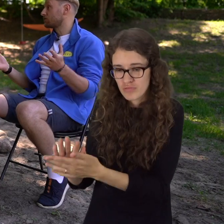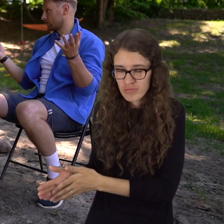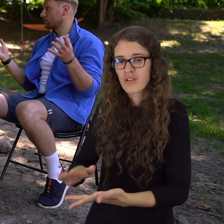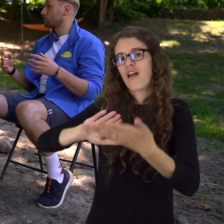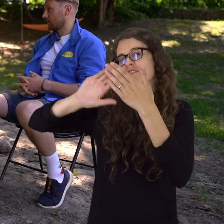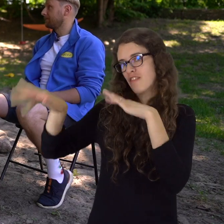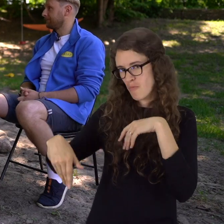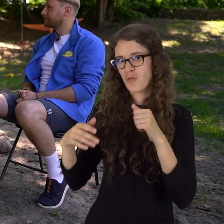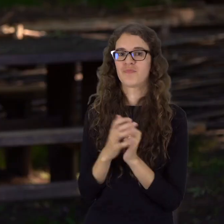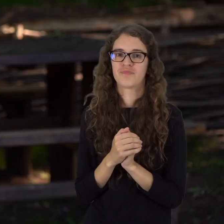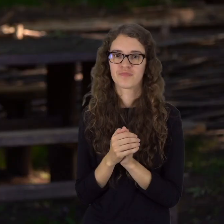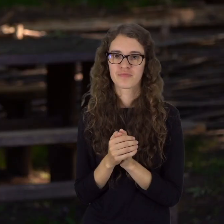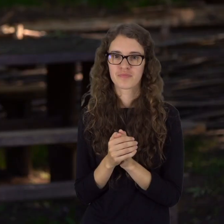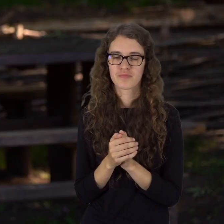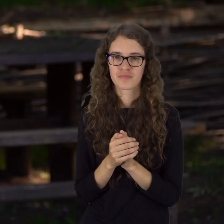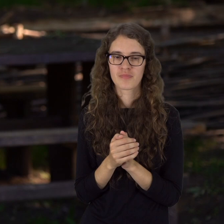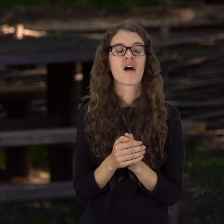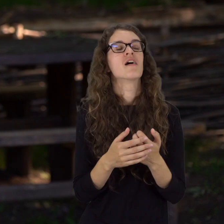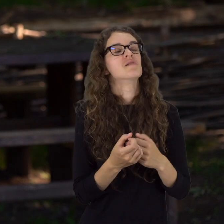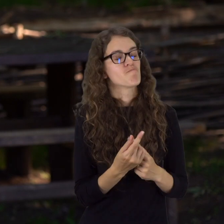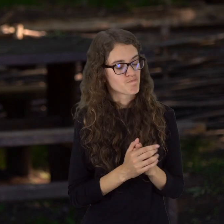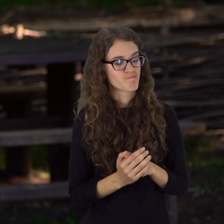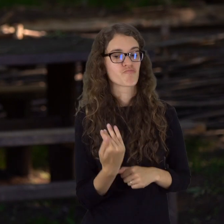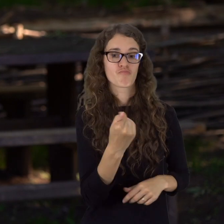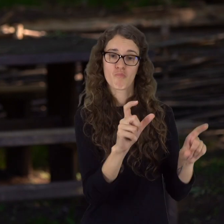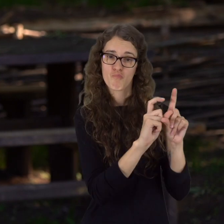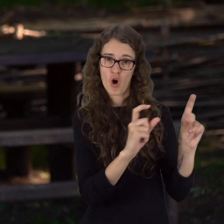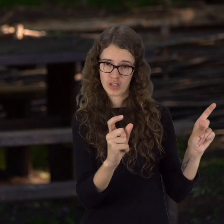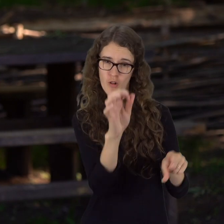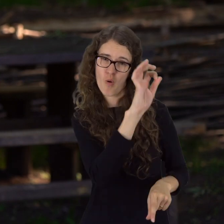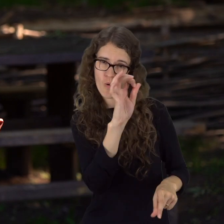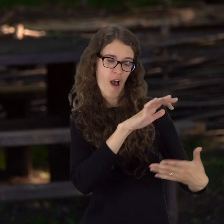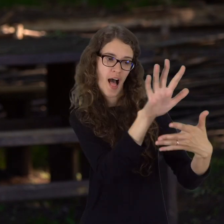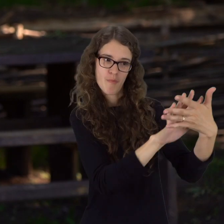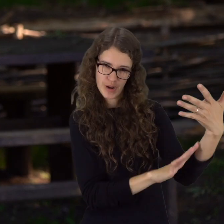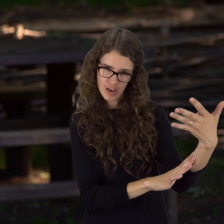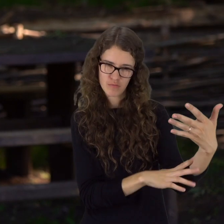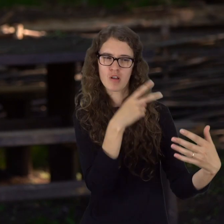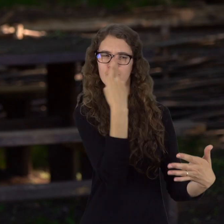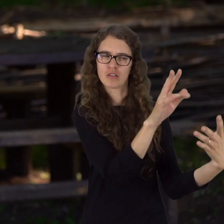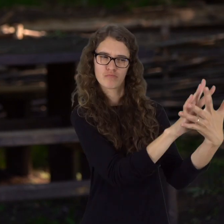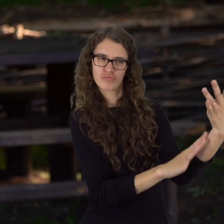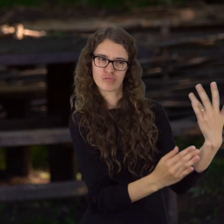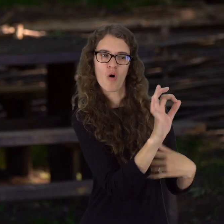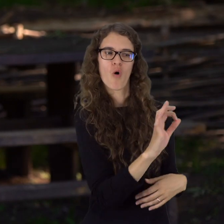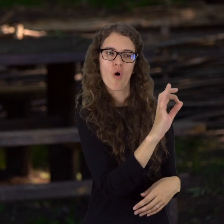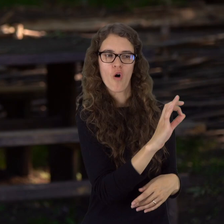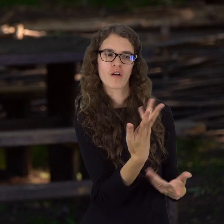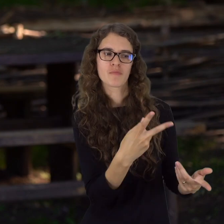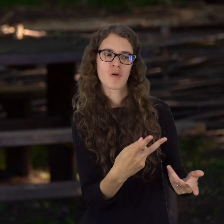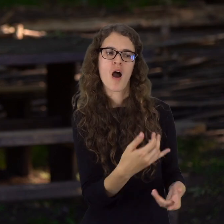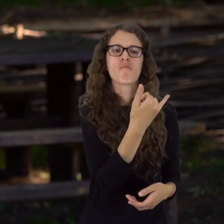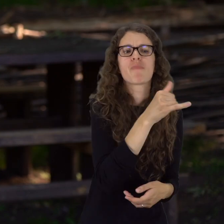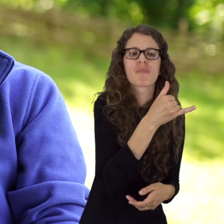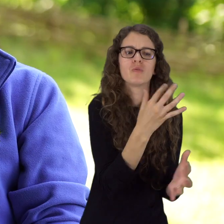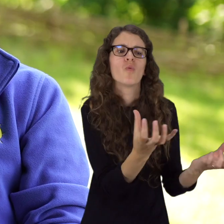Mhm. Esam visos dienos mokykla. Taip, tai mokyklos aprašymai ir darželiai yra dažnai minimas patyriminio ugdymo Taip. Konceptas. Kas Taip. Yra tas patyriminis